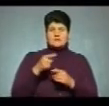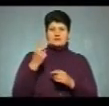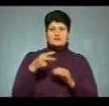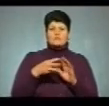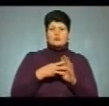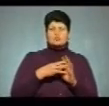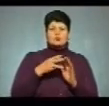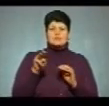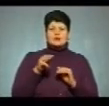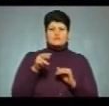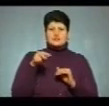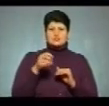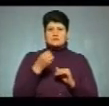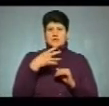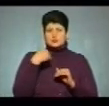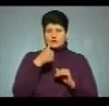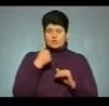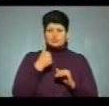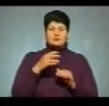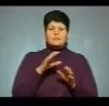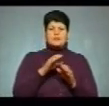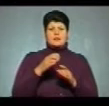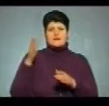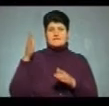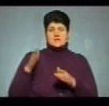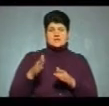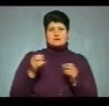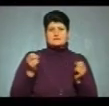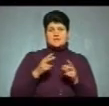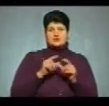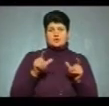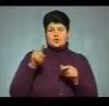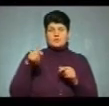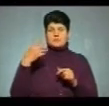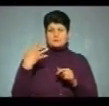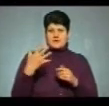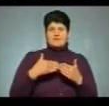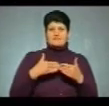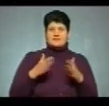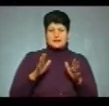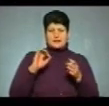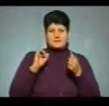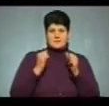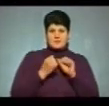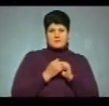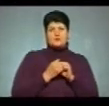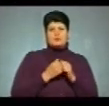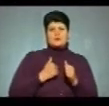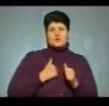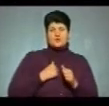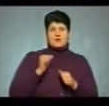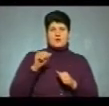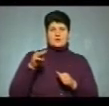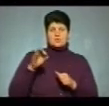травня 2015 року на фасаді Тернопільської спеціалізованої школи номер 5 відкрили пам'ятну дошку бійцю АТО,